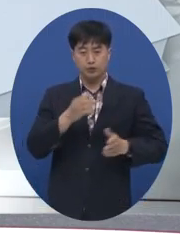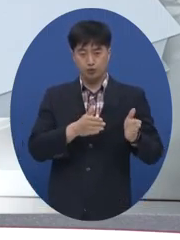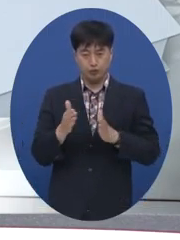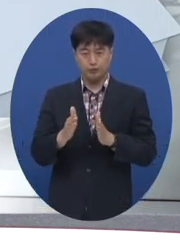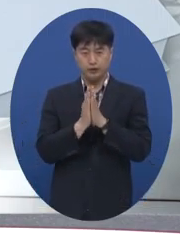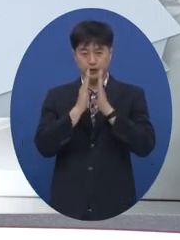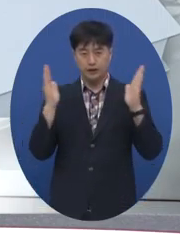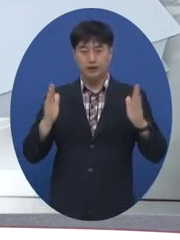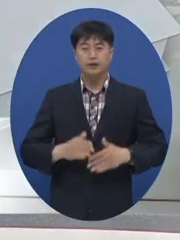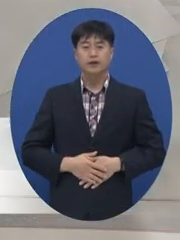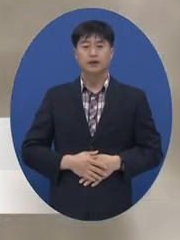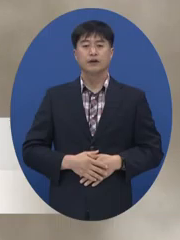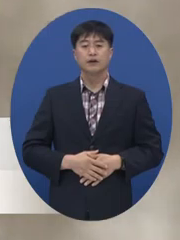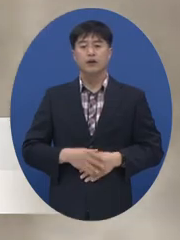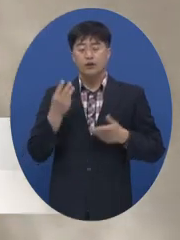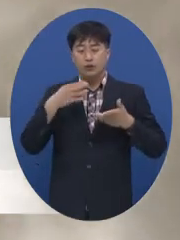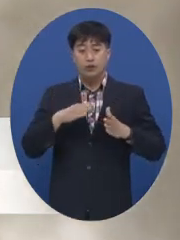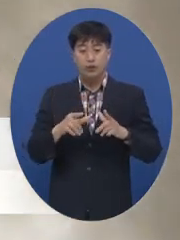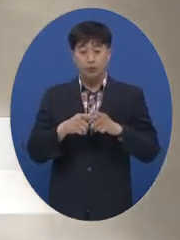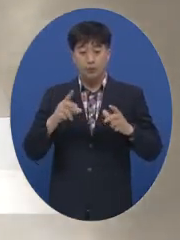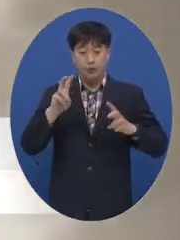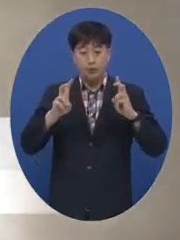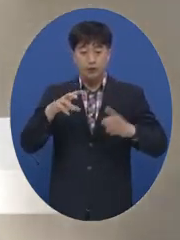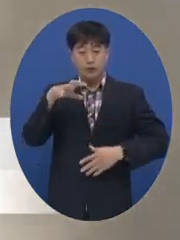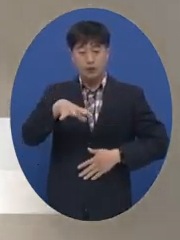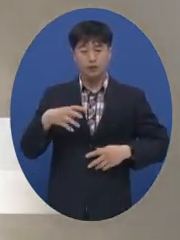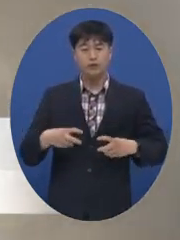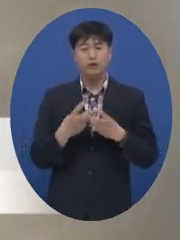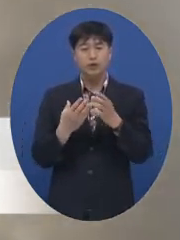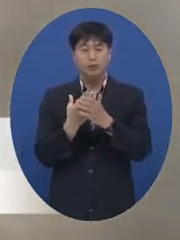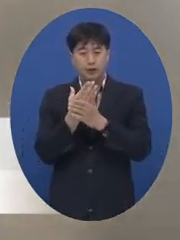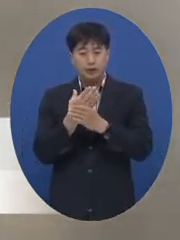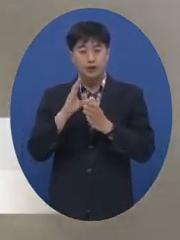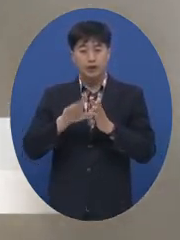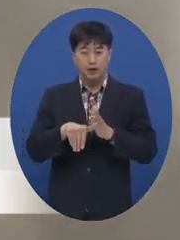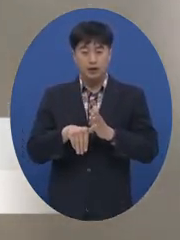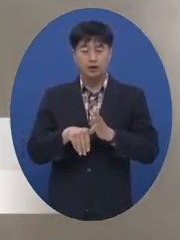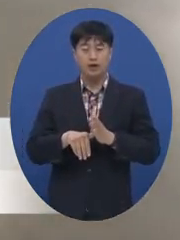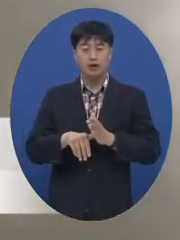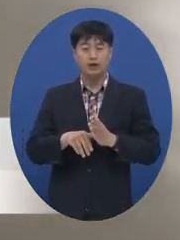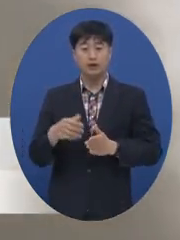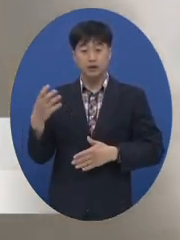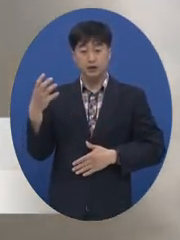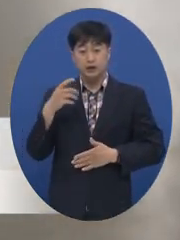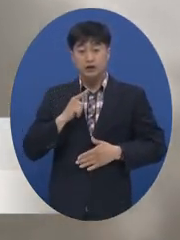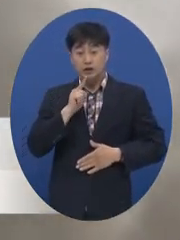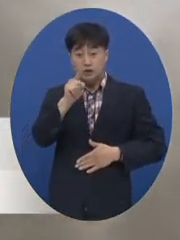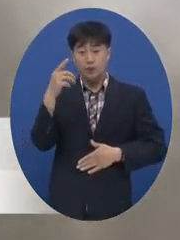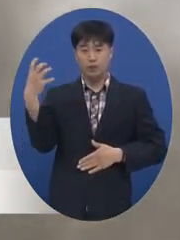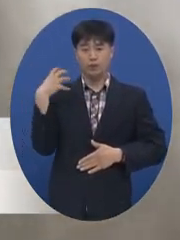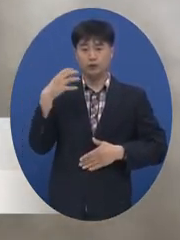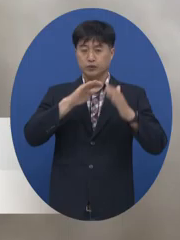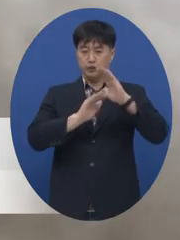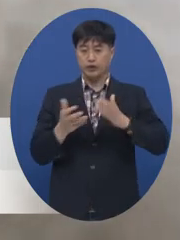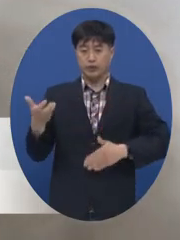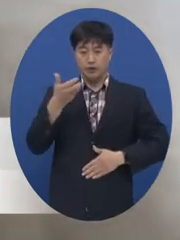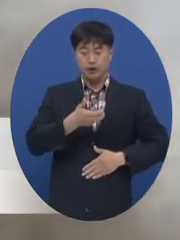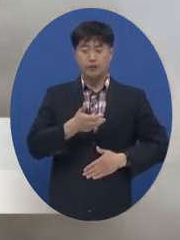마련에 나섰습니다. 경기도는 민간 사업장에서 사고가 발생할 경우 의무적으로 신고하도록 하는 내용을